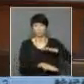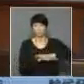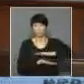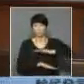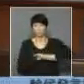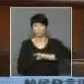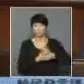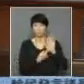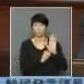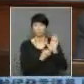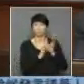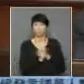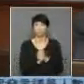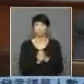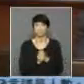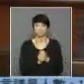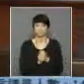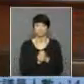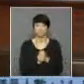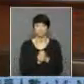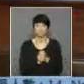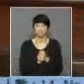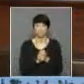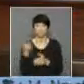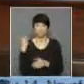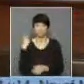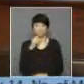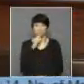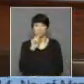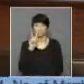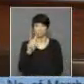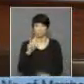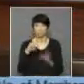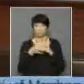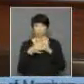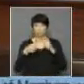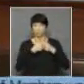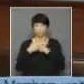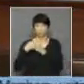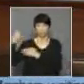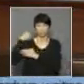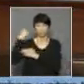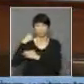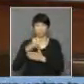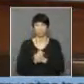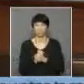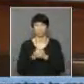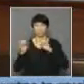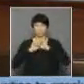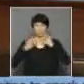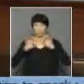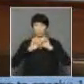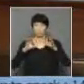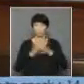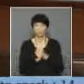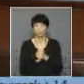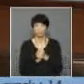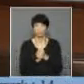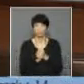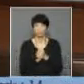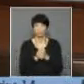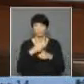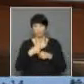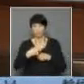案。主席，最近有兩份有關競爭力的權威報告就相繼發表